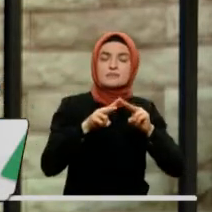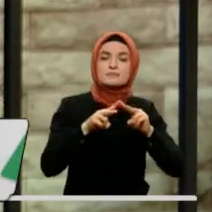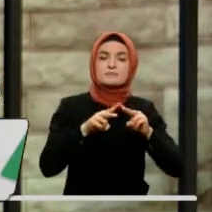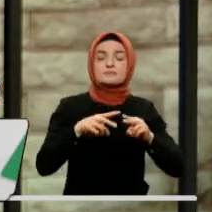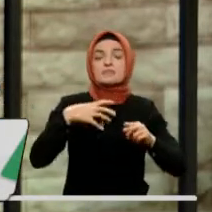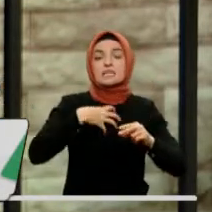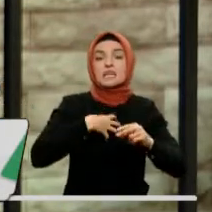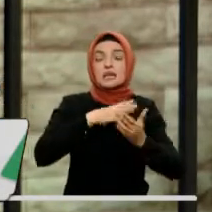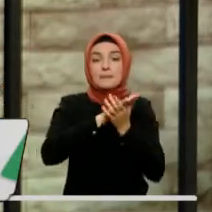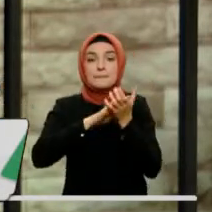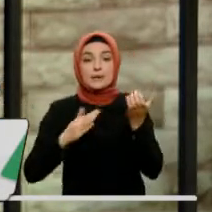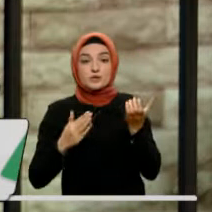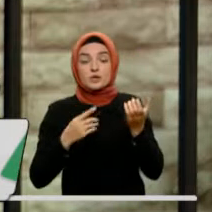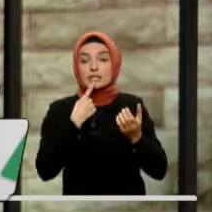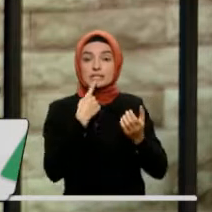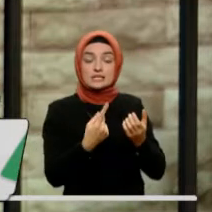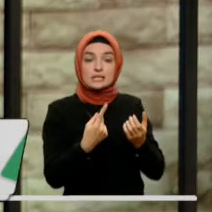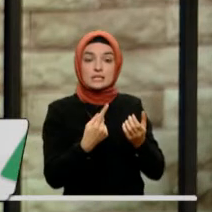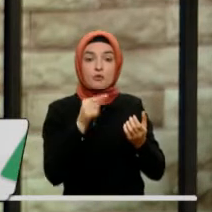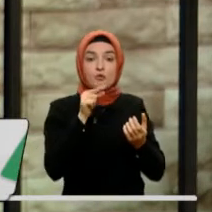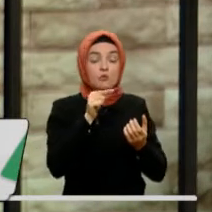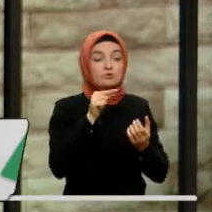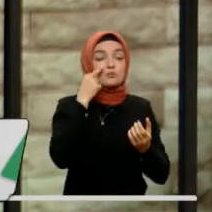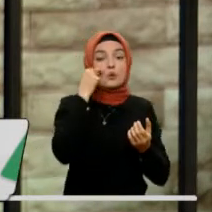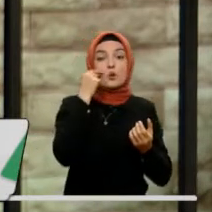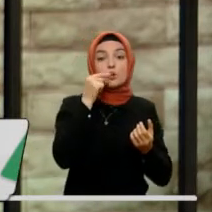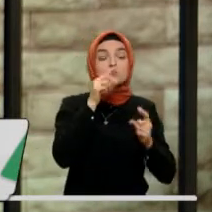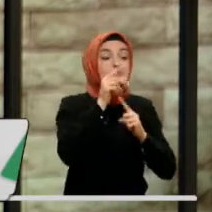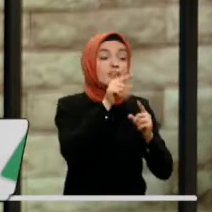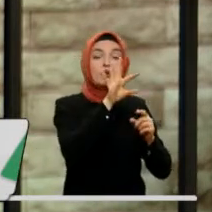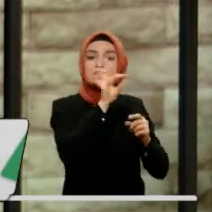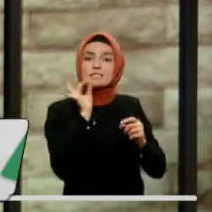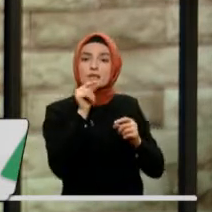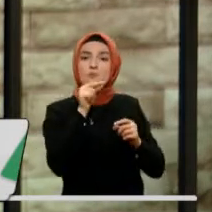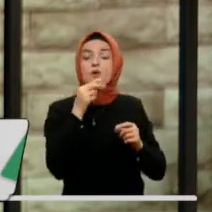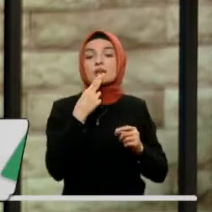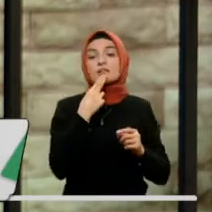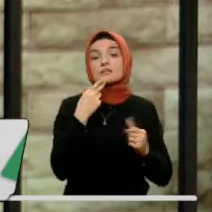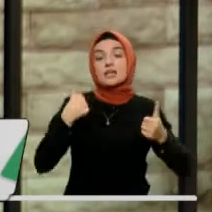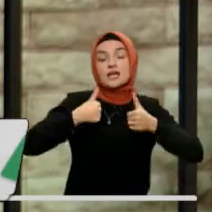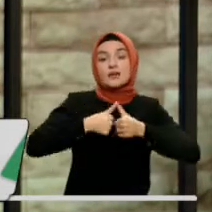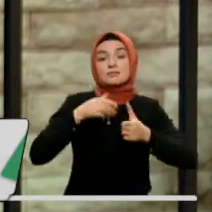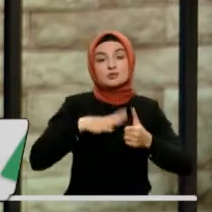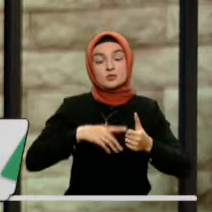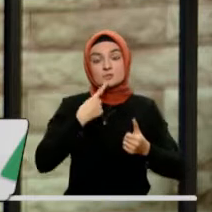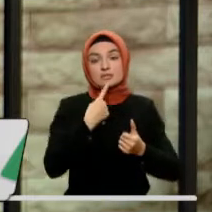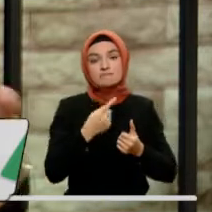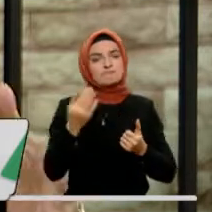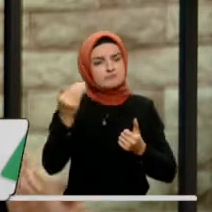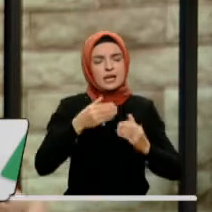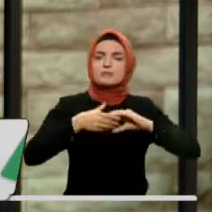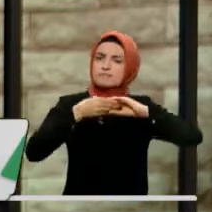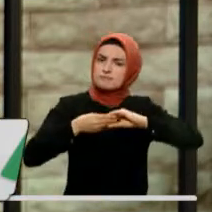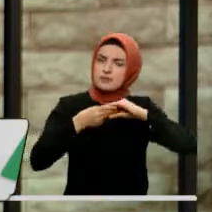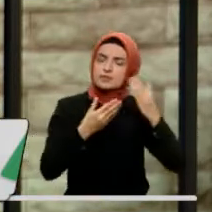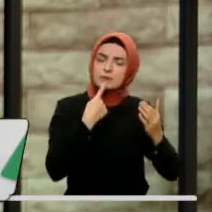oluyorsunuz. Ben dedim ki benim oğlum İknur Hanım'ı seçti. Dedi ki anne ben böyle bir kızla evlenmek istiyorum. Tamam gel bakalım tanışalım.